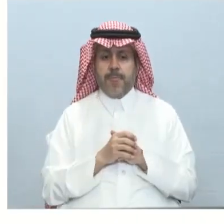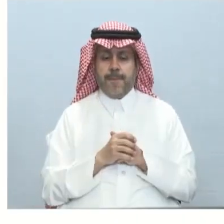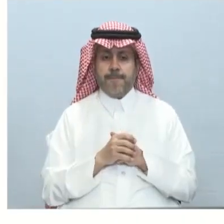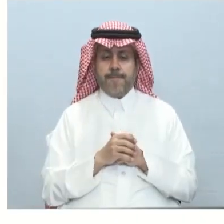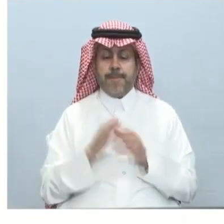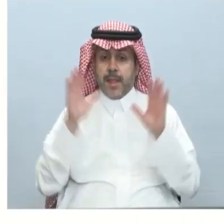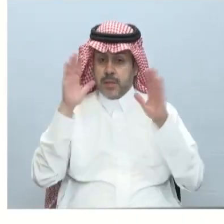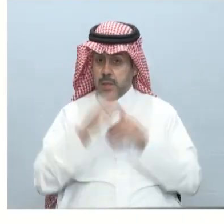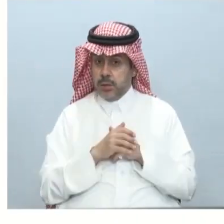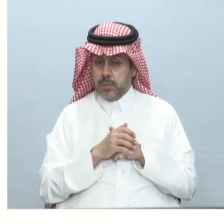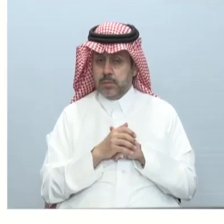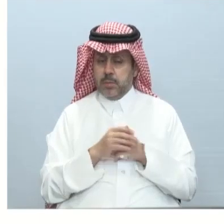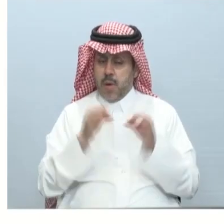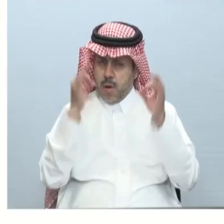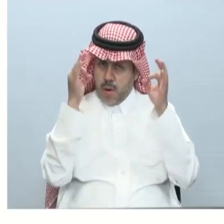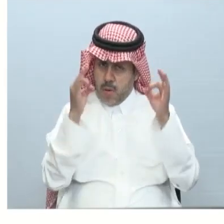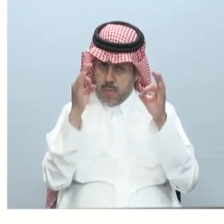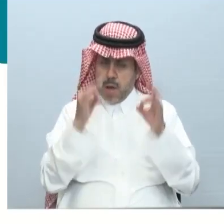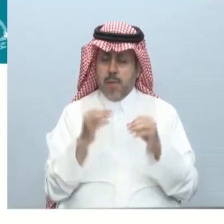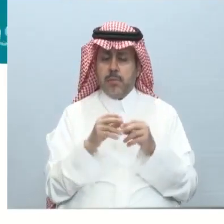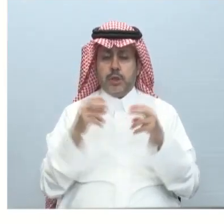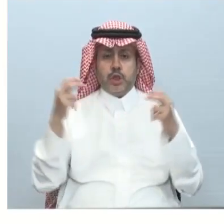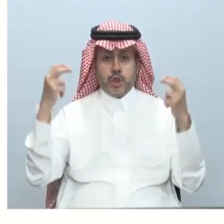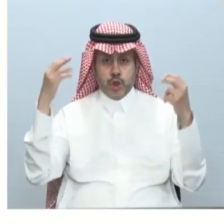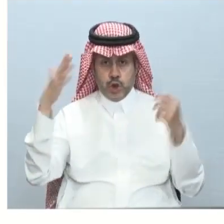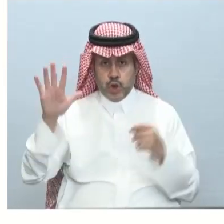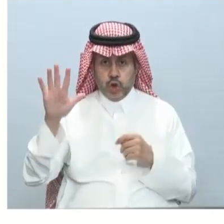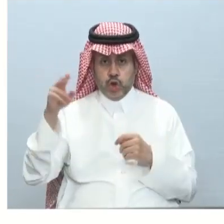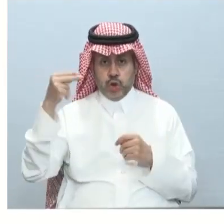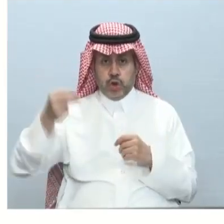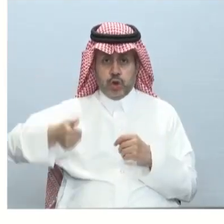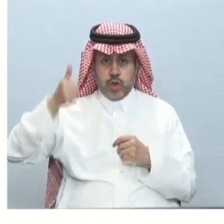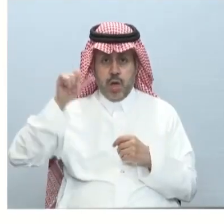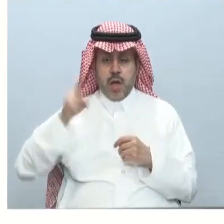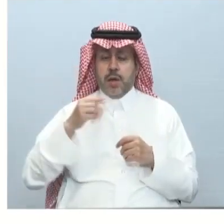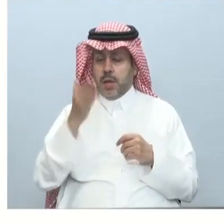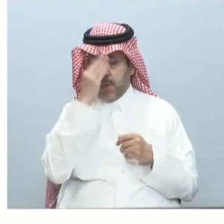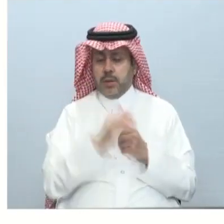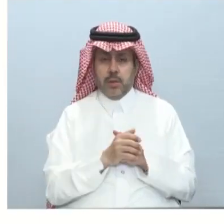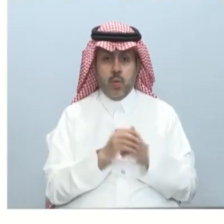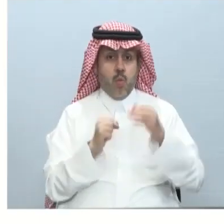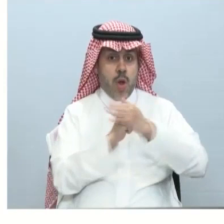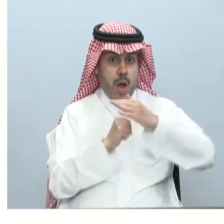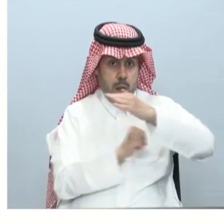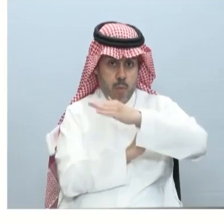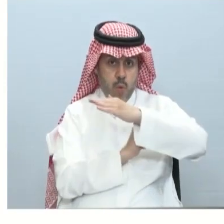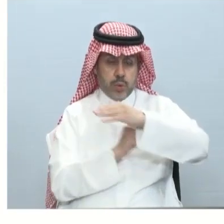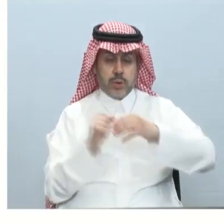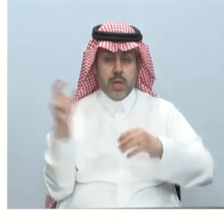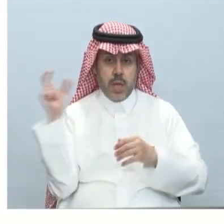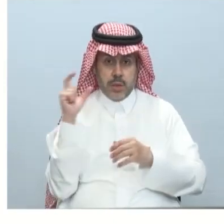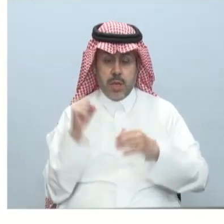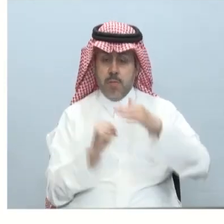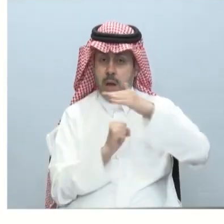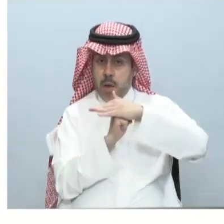معي اظهر شعائر العباده وهي عمود الاسلام قد فرضها الله تعالى